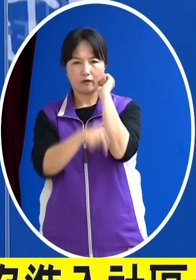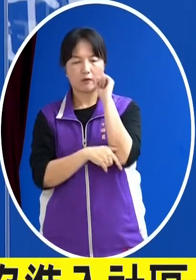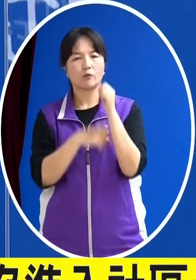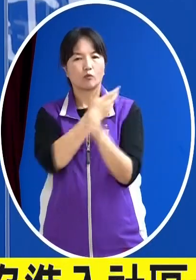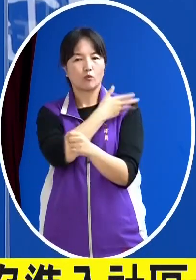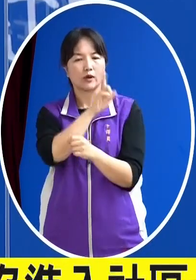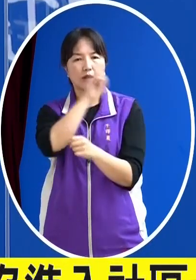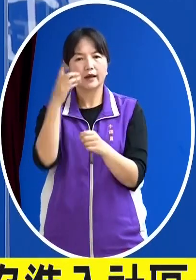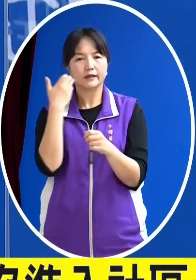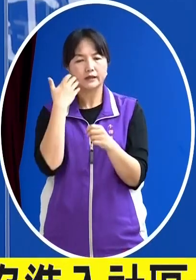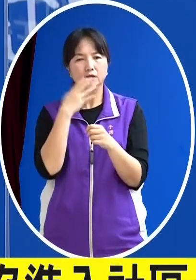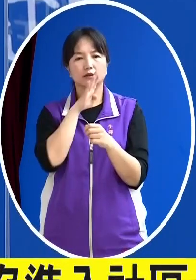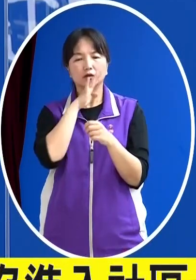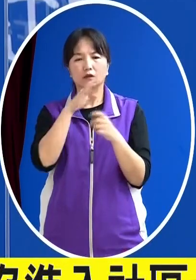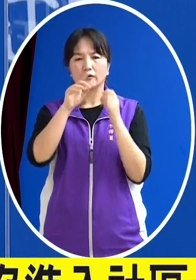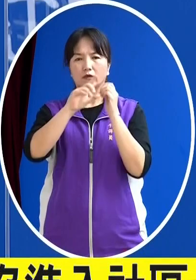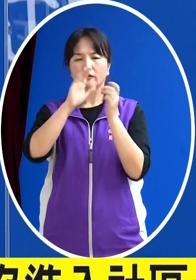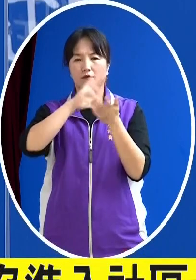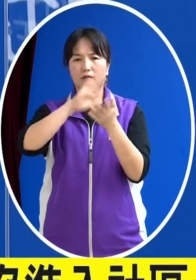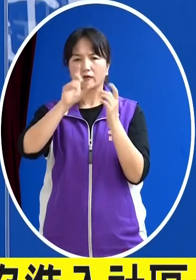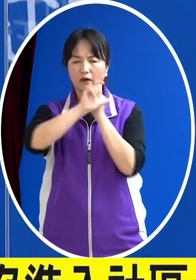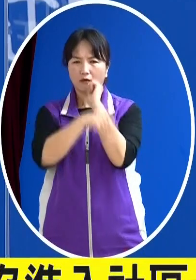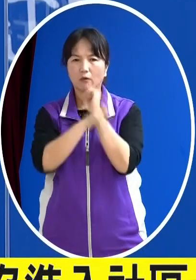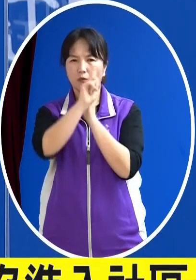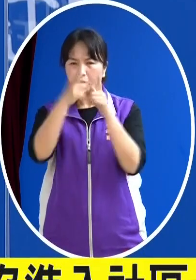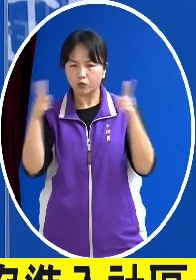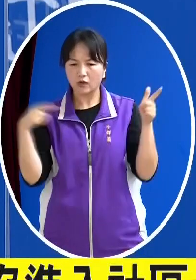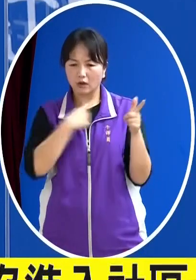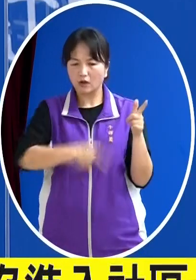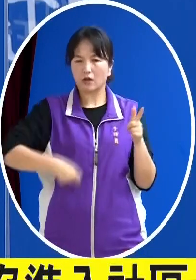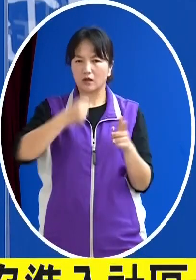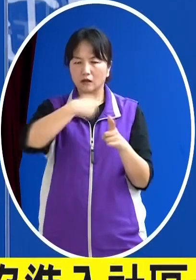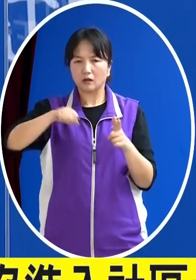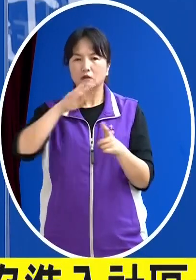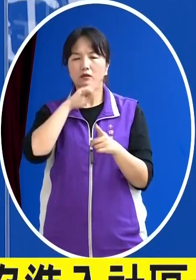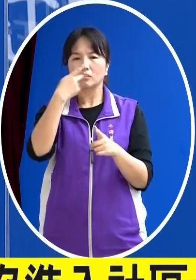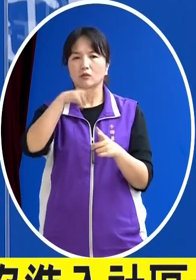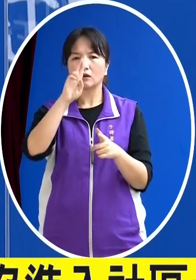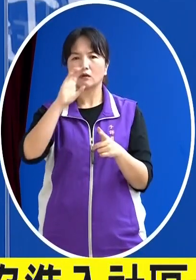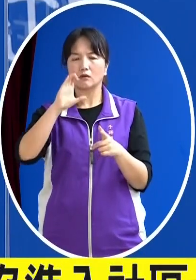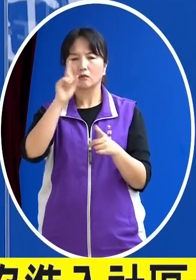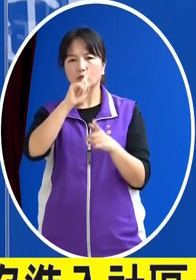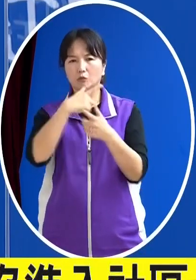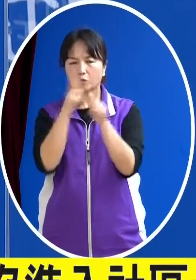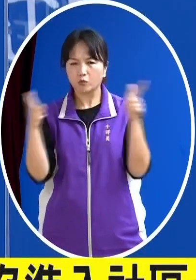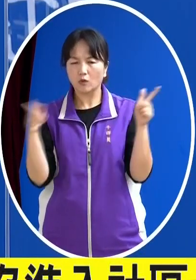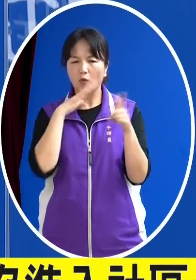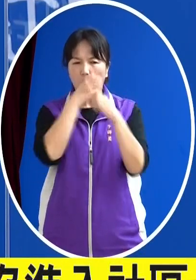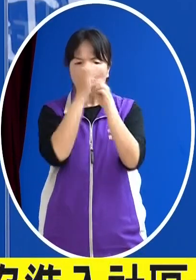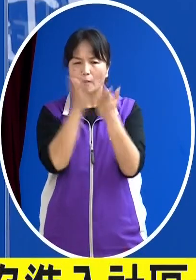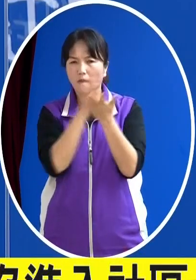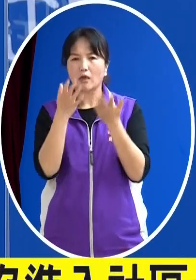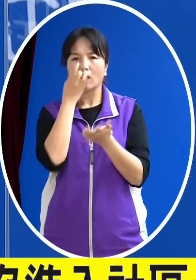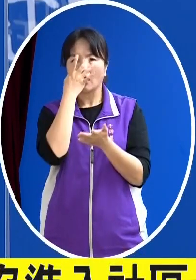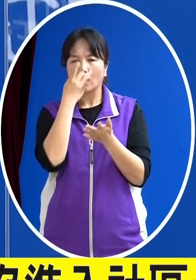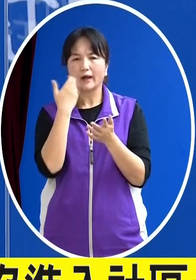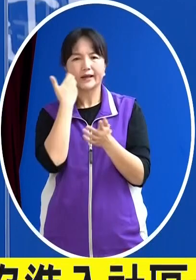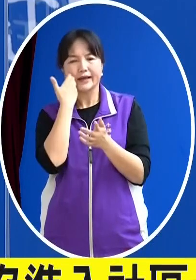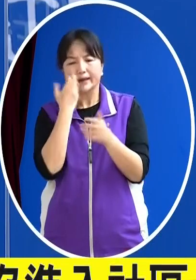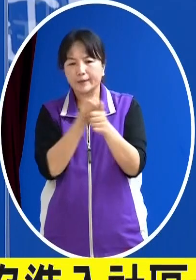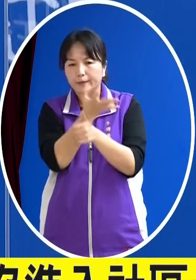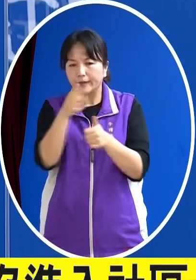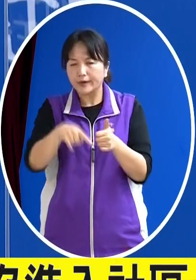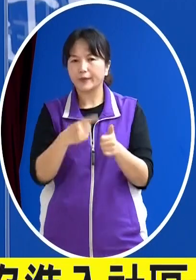查，不管是核酸检验、抗体检查等等这些，尝试去找到没有被辨识出来的感染